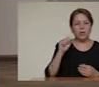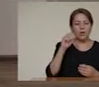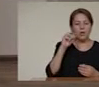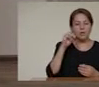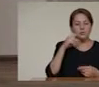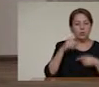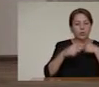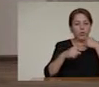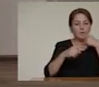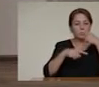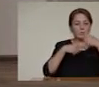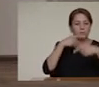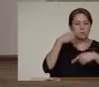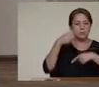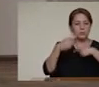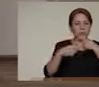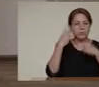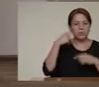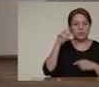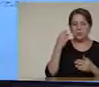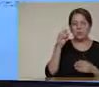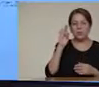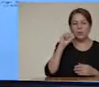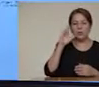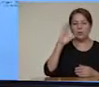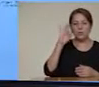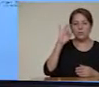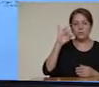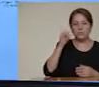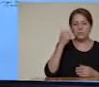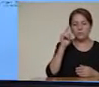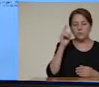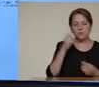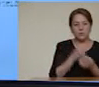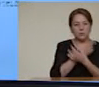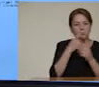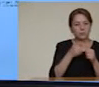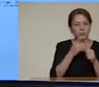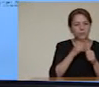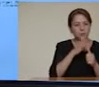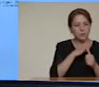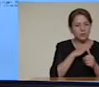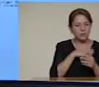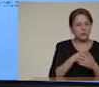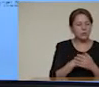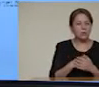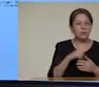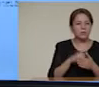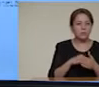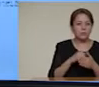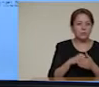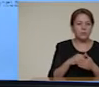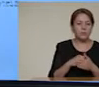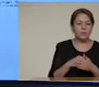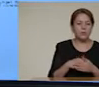ajdodlarimiz aynan 21 martni Navruz bayrami deb nishonlangan ekan. Sababi teng